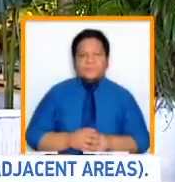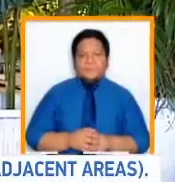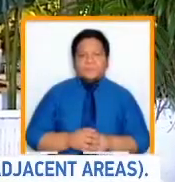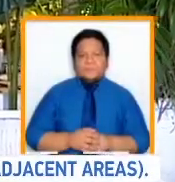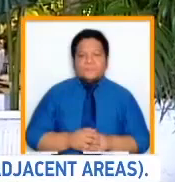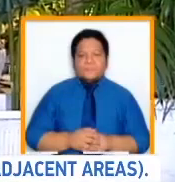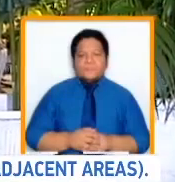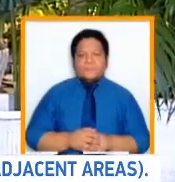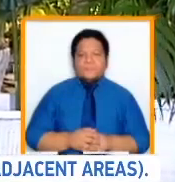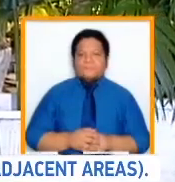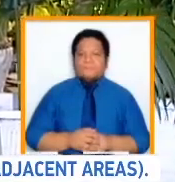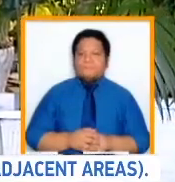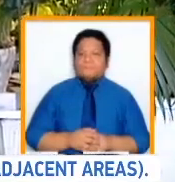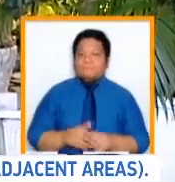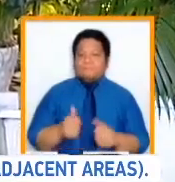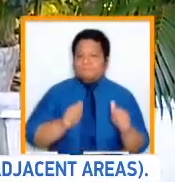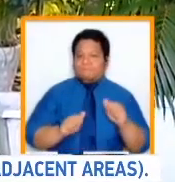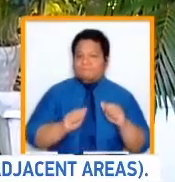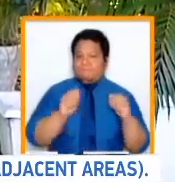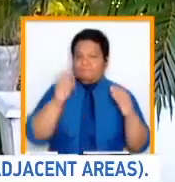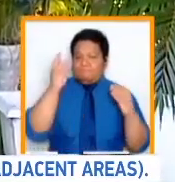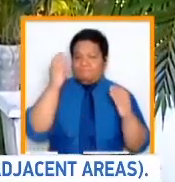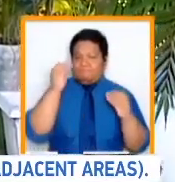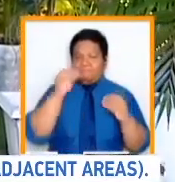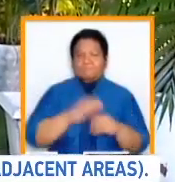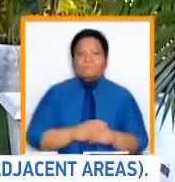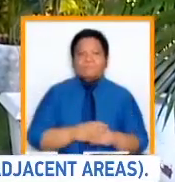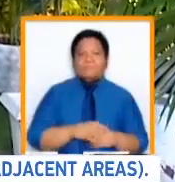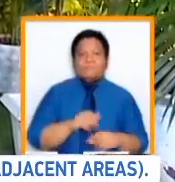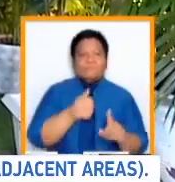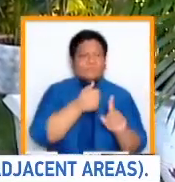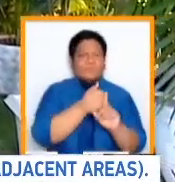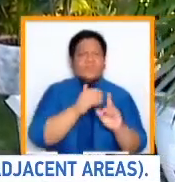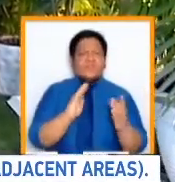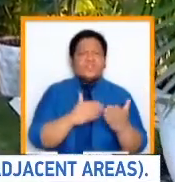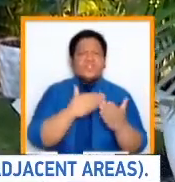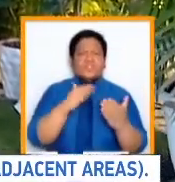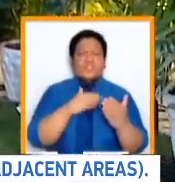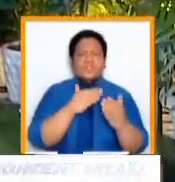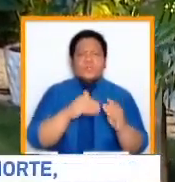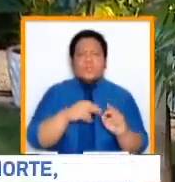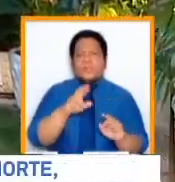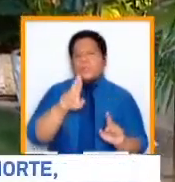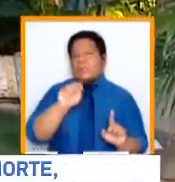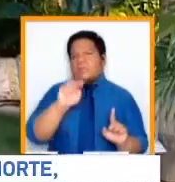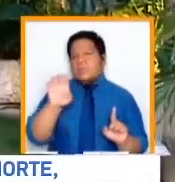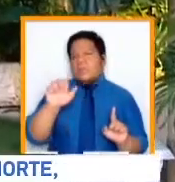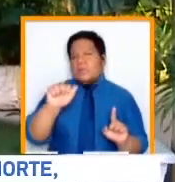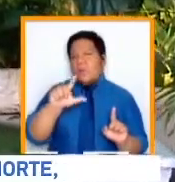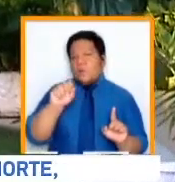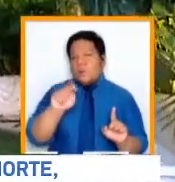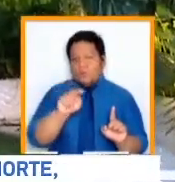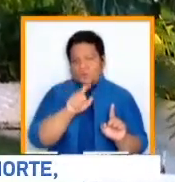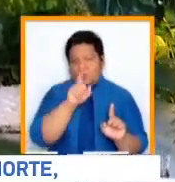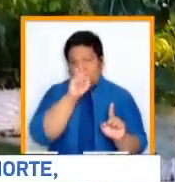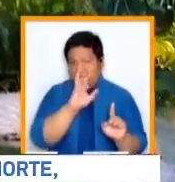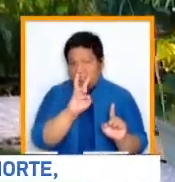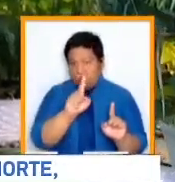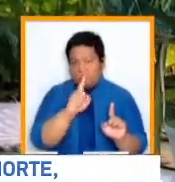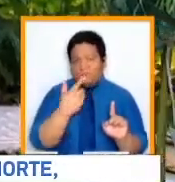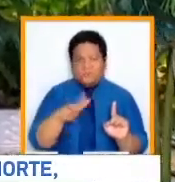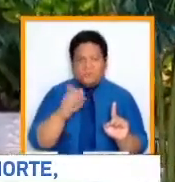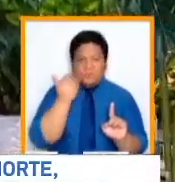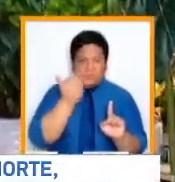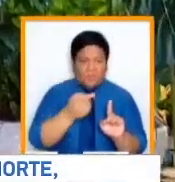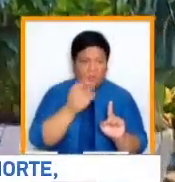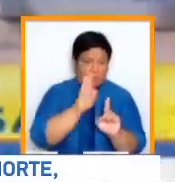Mga kapuso, sa edad ng 61 years old, pumanaw na ang singer-songwriter na si Renee Alon de la Rosa, na kilala sa kanyang OPM hit na Pusong